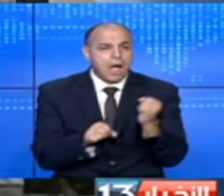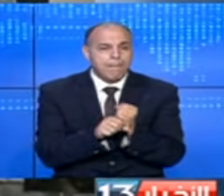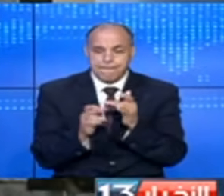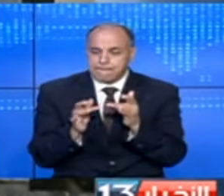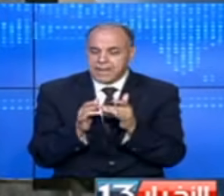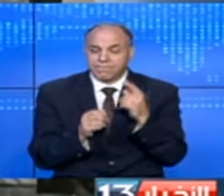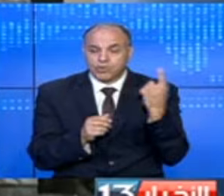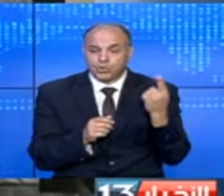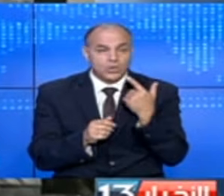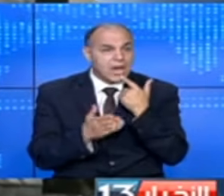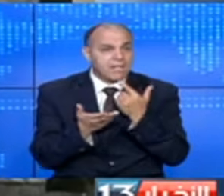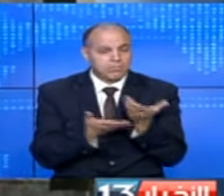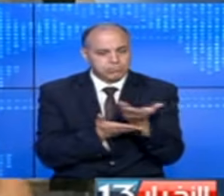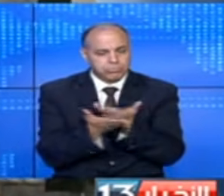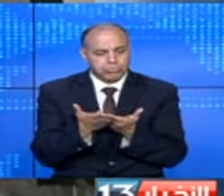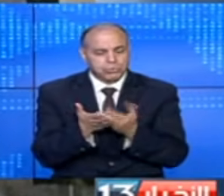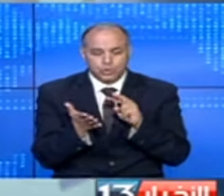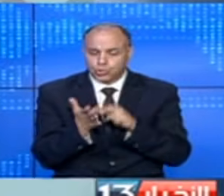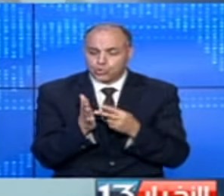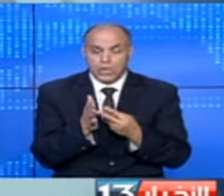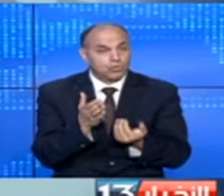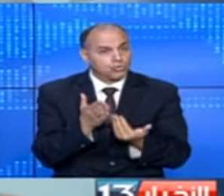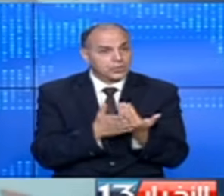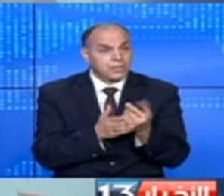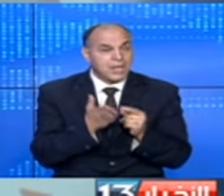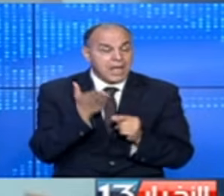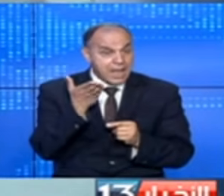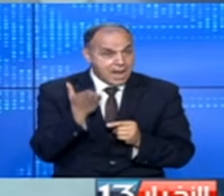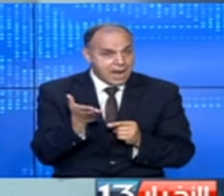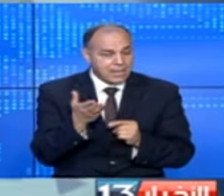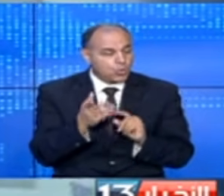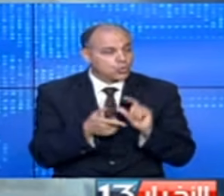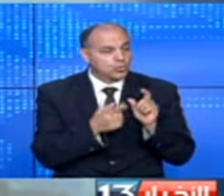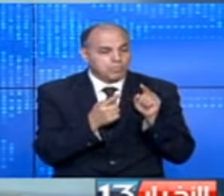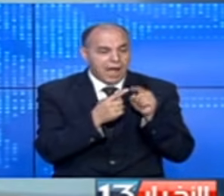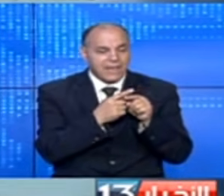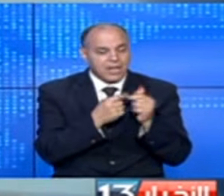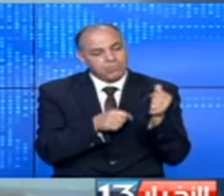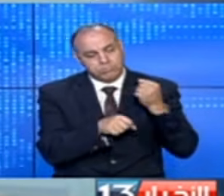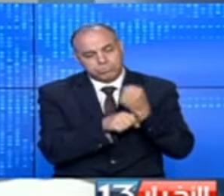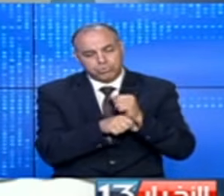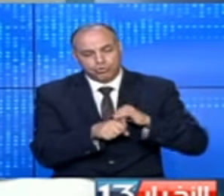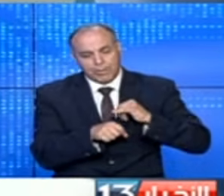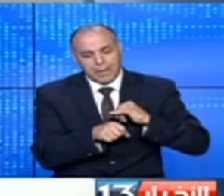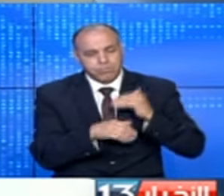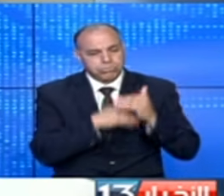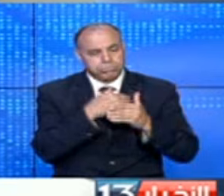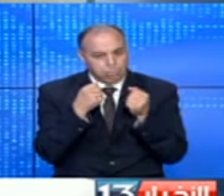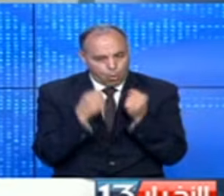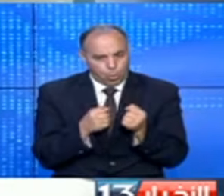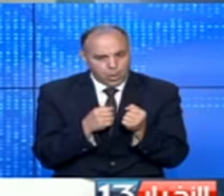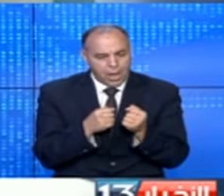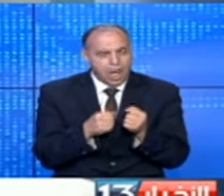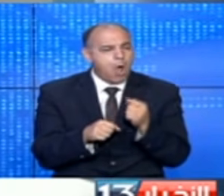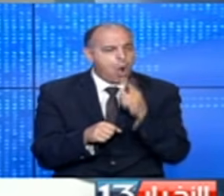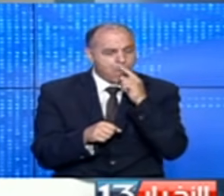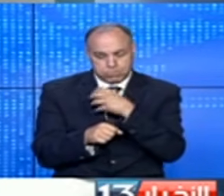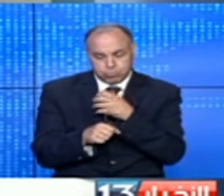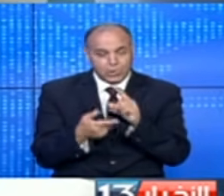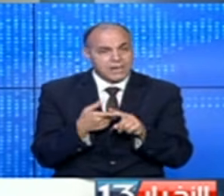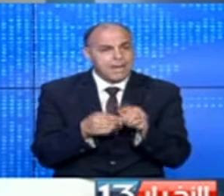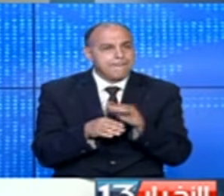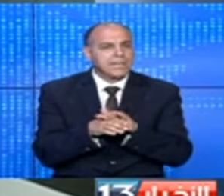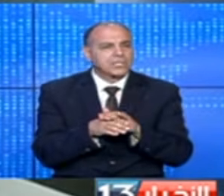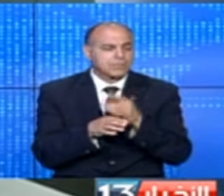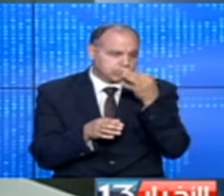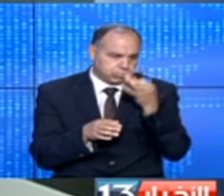بعد بتوزر يوفر خدمات بطرق تكنولوجية حديثة لفائدة الباعثين الشبان وتطوير قدرات المستثمرين في